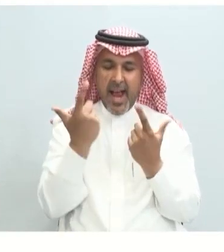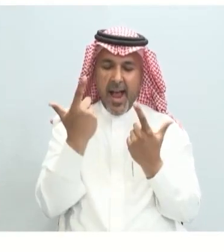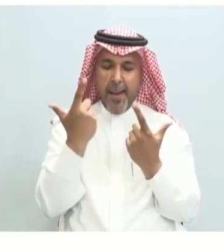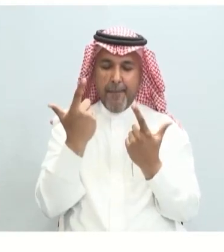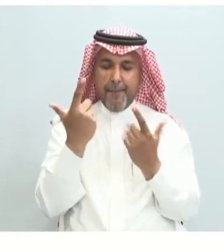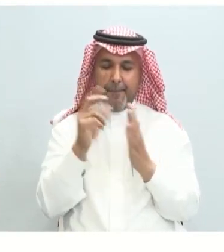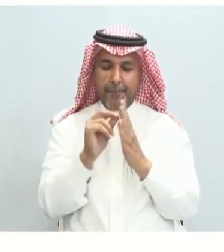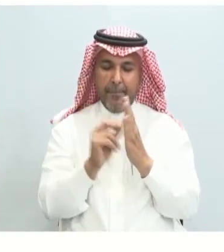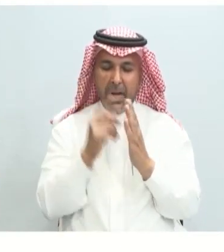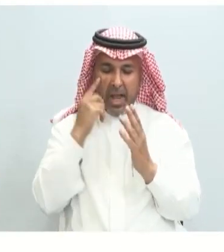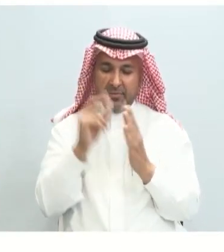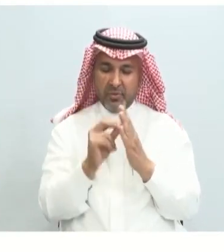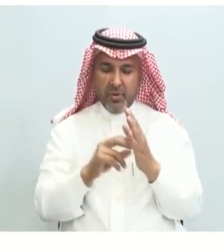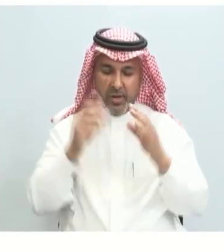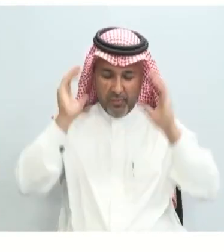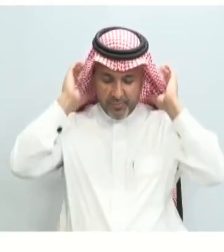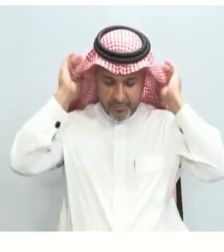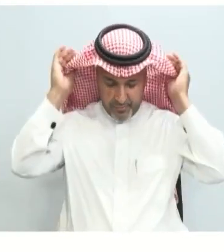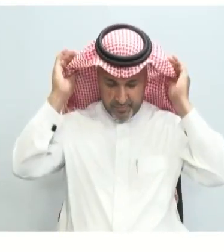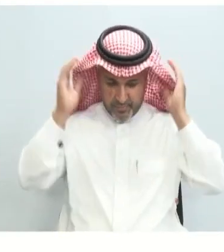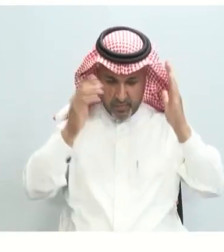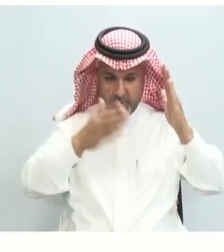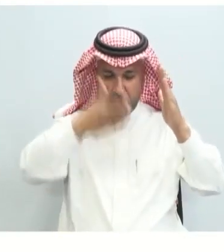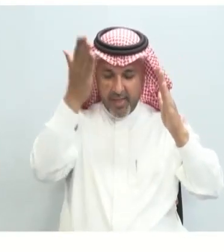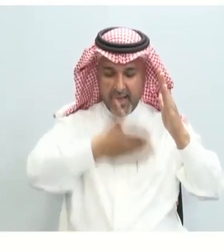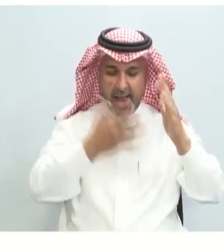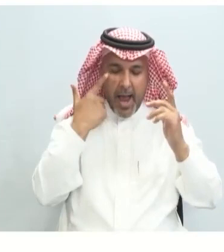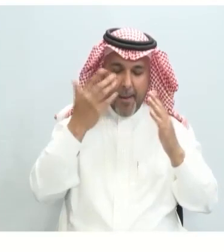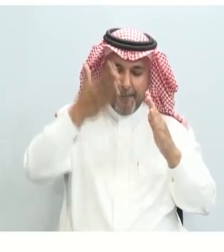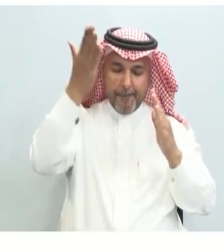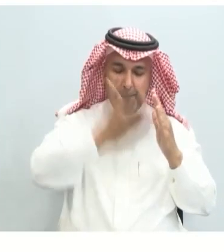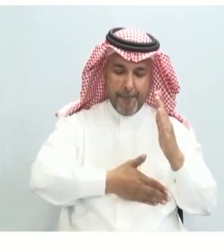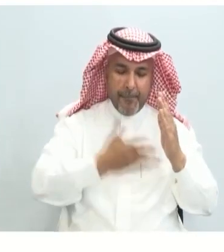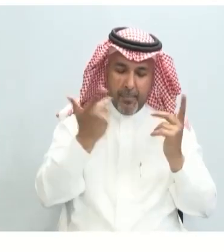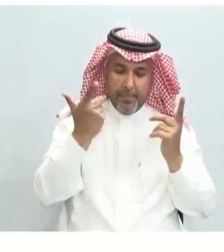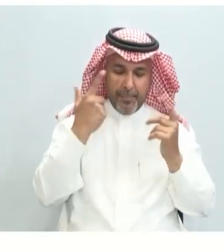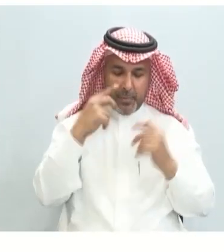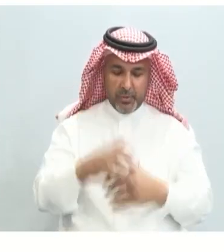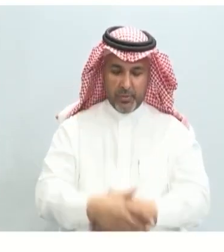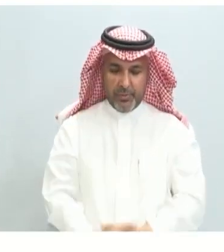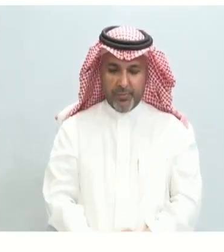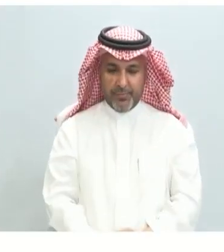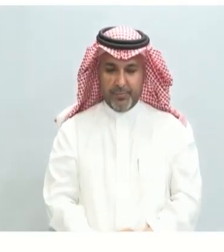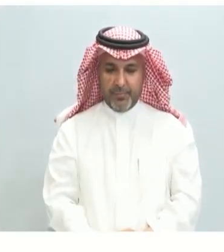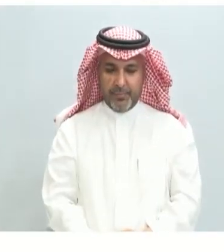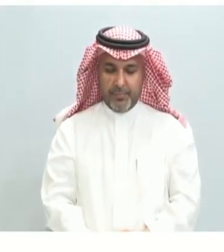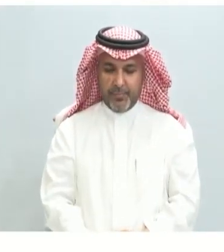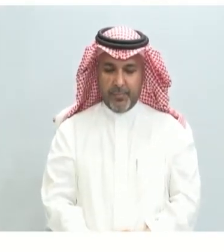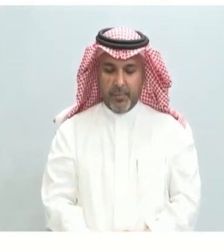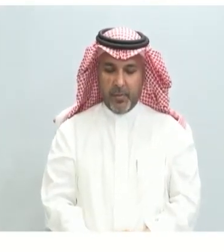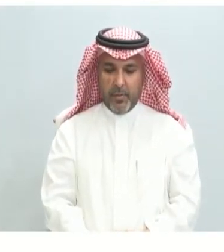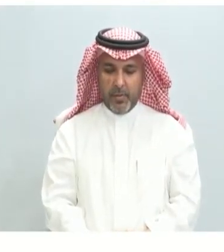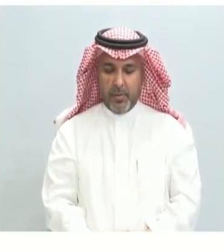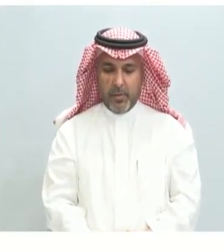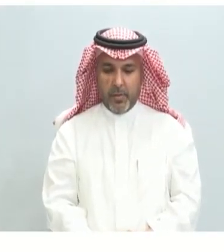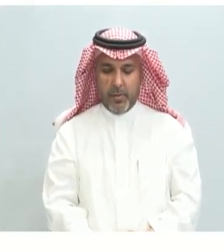اوجد البعد هذا او الضلع الثالث فبالتالي ايضا ساستخدم قانون جيب التمام لان هنا